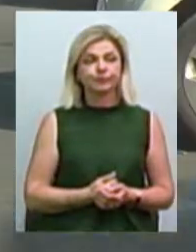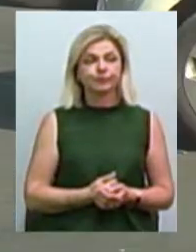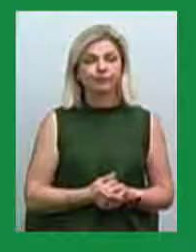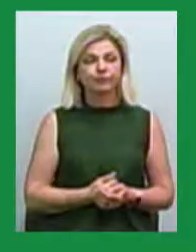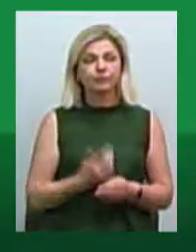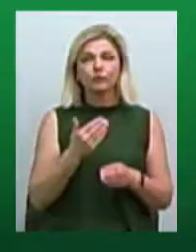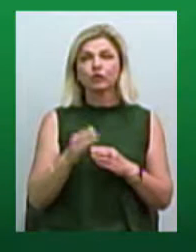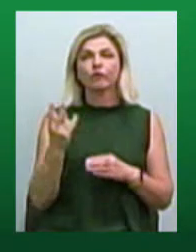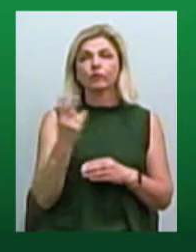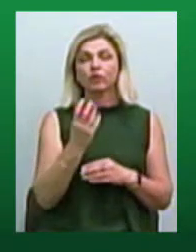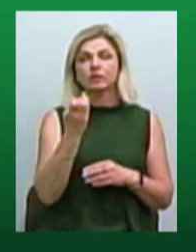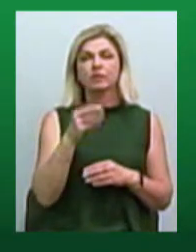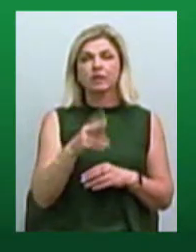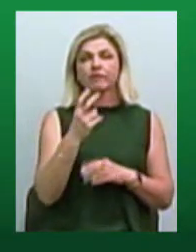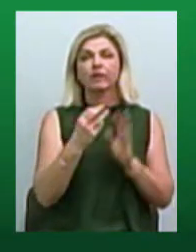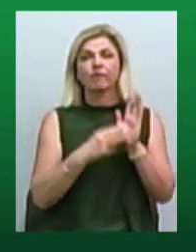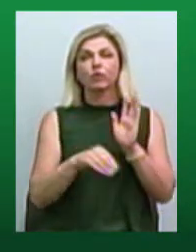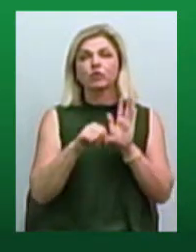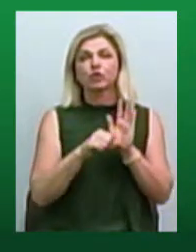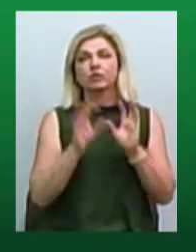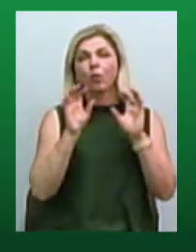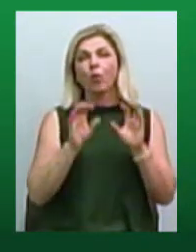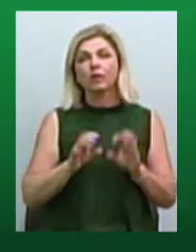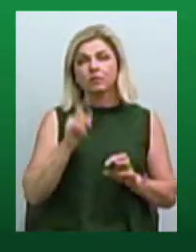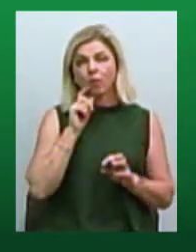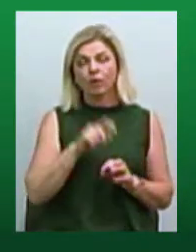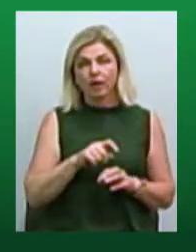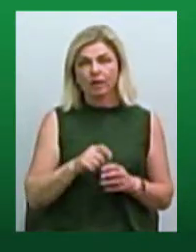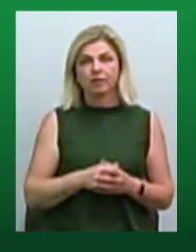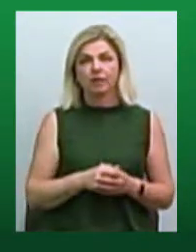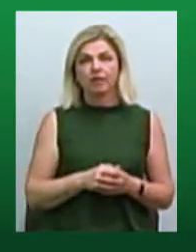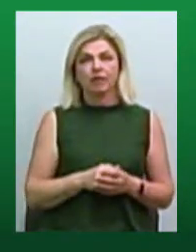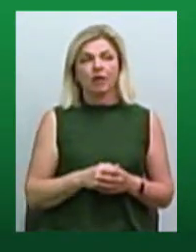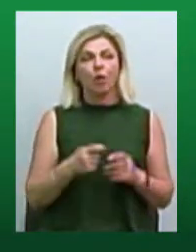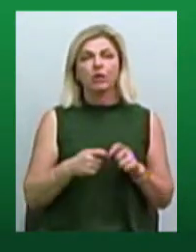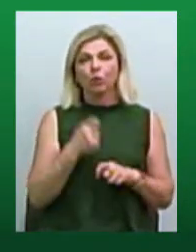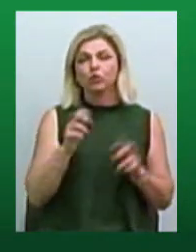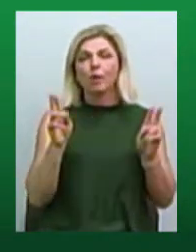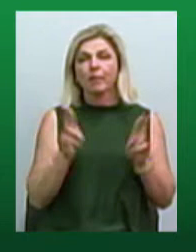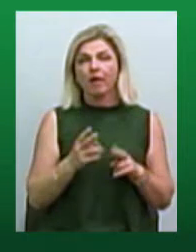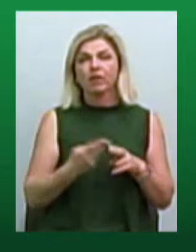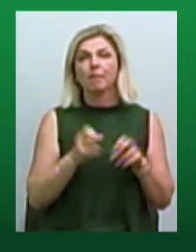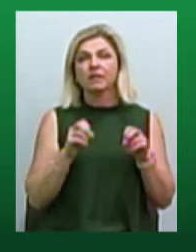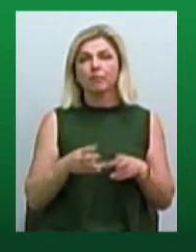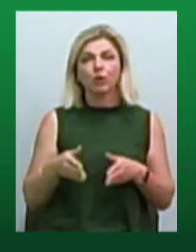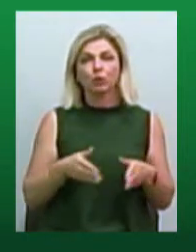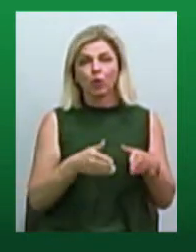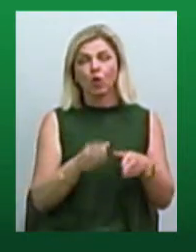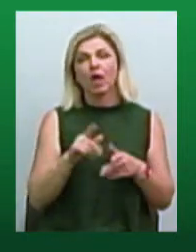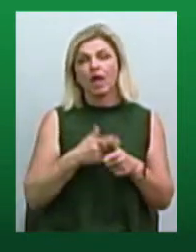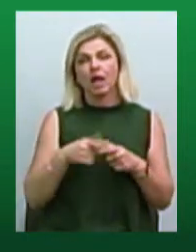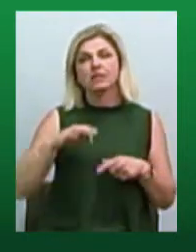частиною 2 статті 286 Кримінального кодексу України, а саме порушення правил безпеки дорожнього руху або